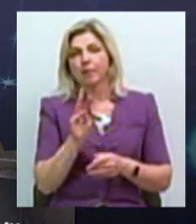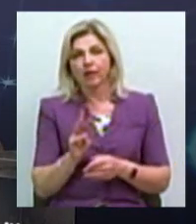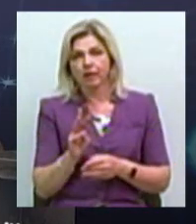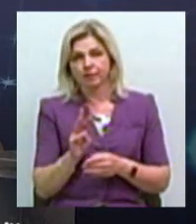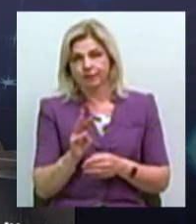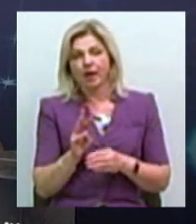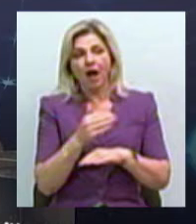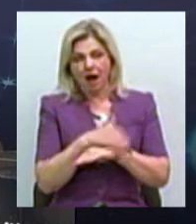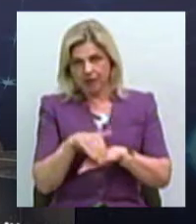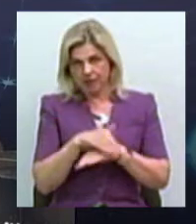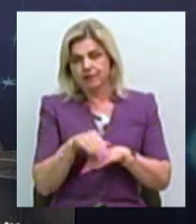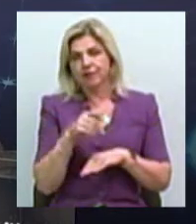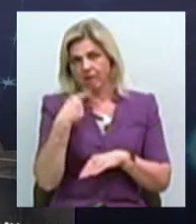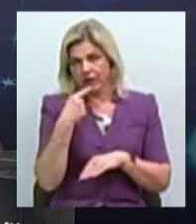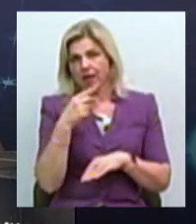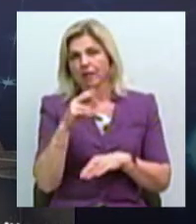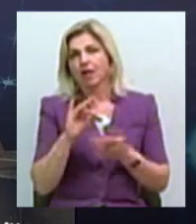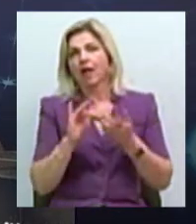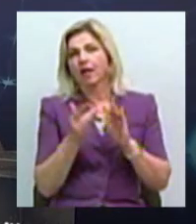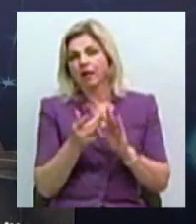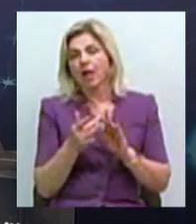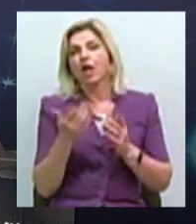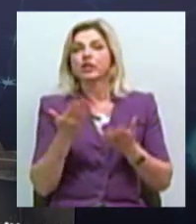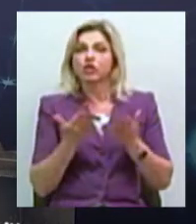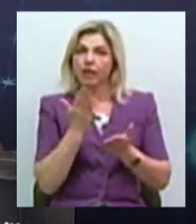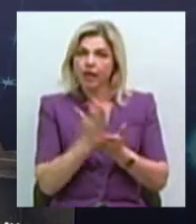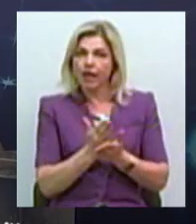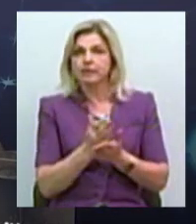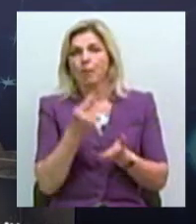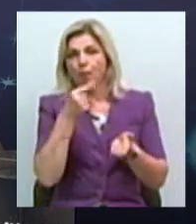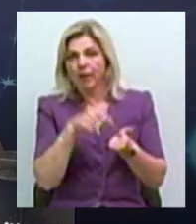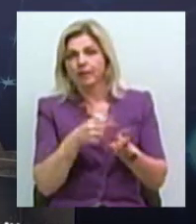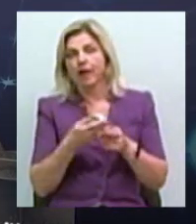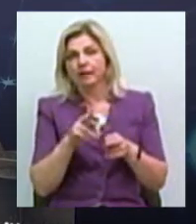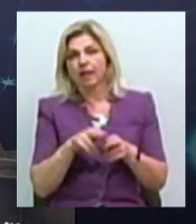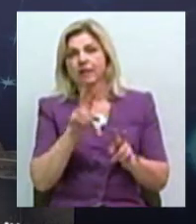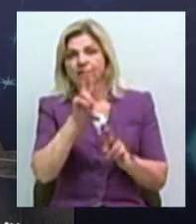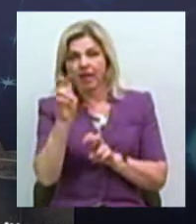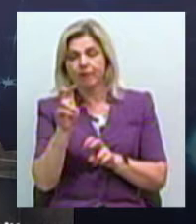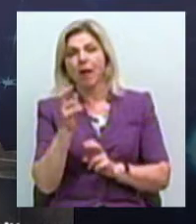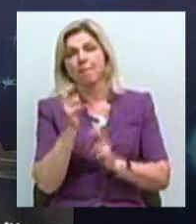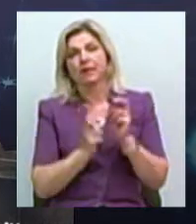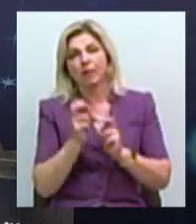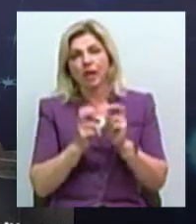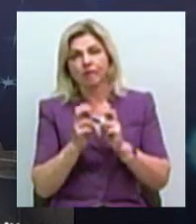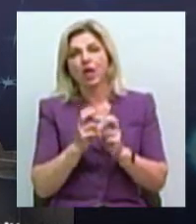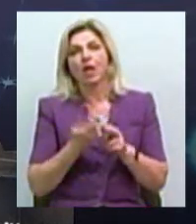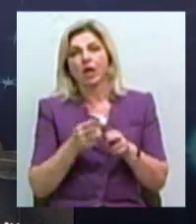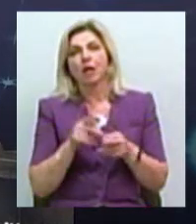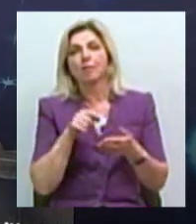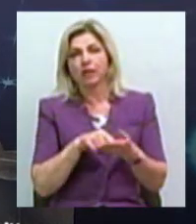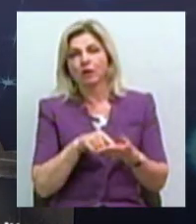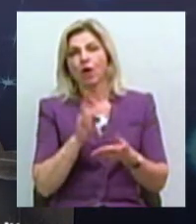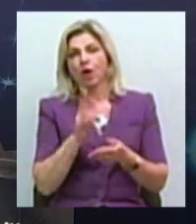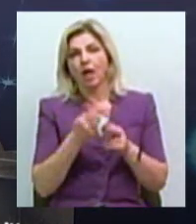www.msp.gov.ua. Дійсно, це реєстр, чи підпадає та чи інша те чи інше підприємство саме до